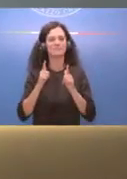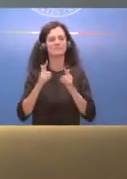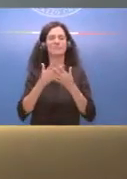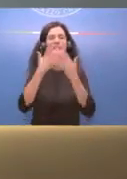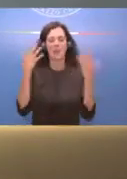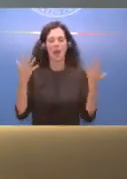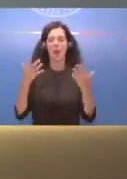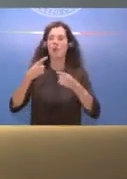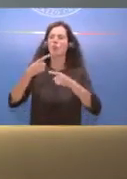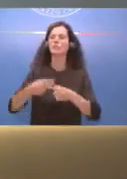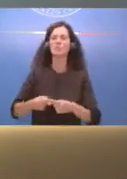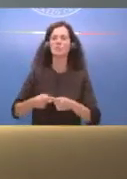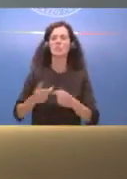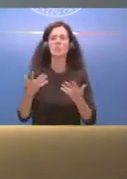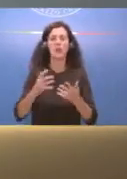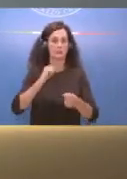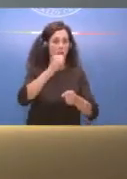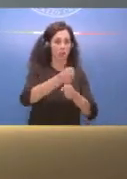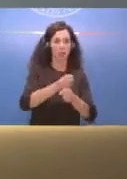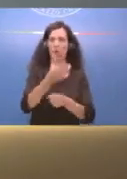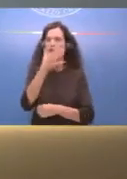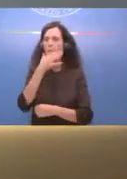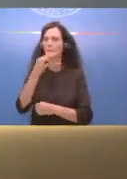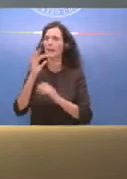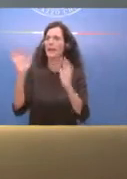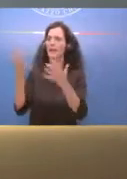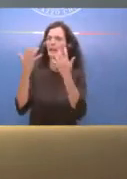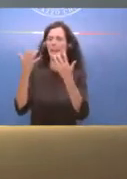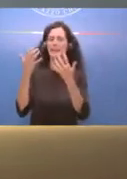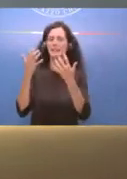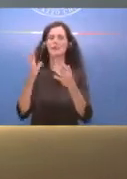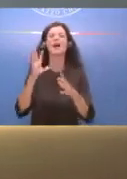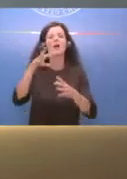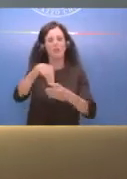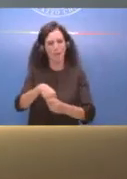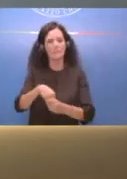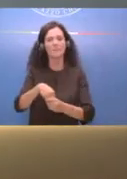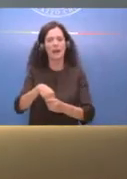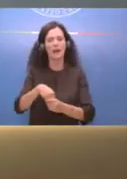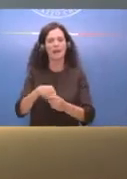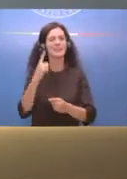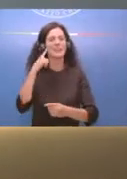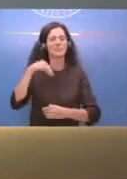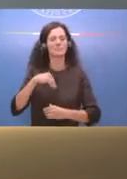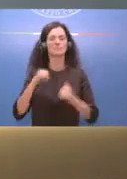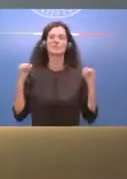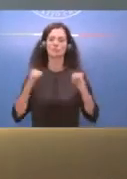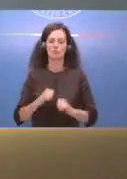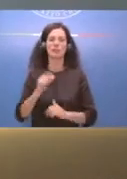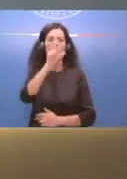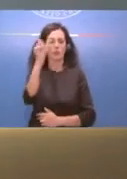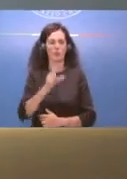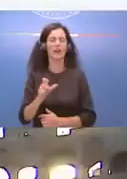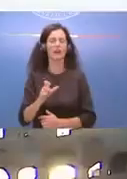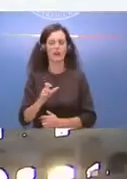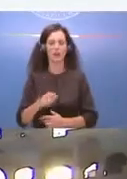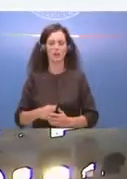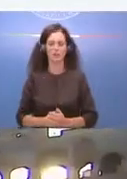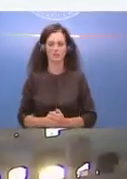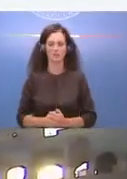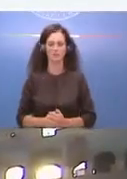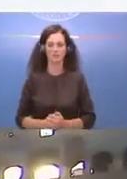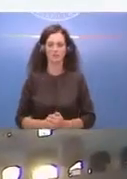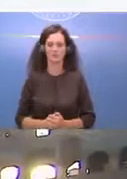e bellezza siano parti inerenti dell'essere italiani quando il mondo ci